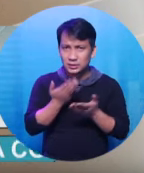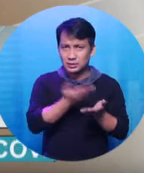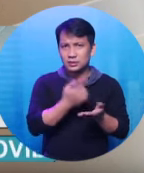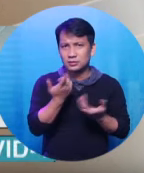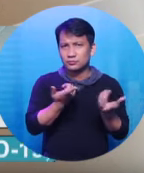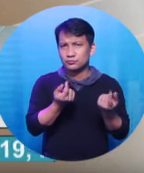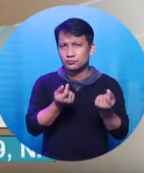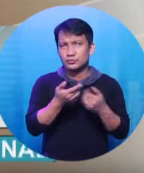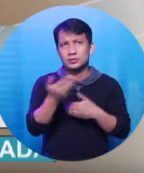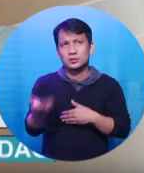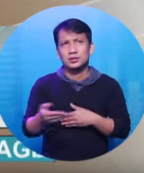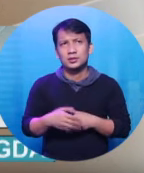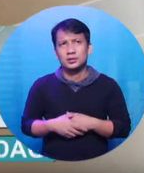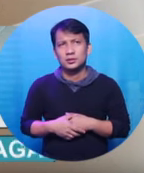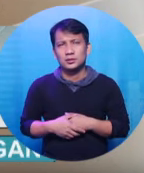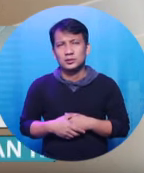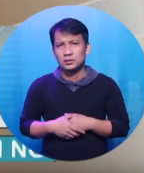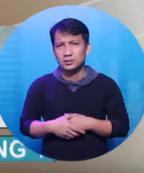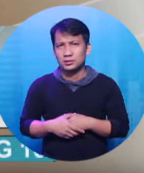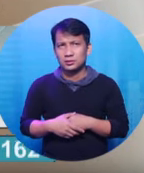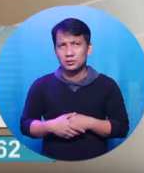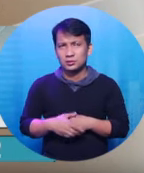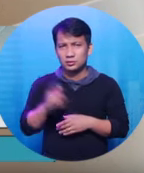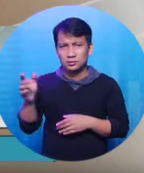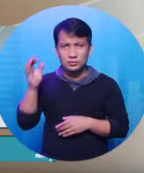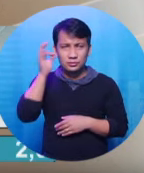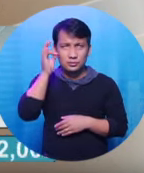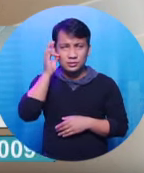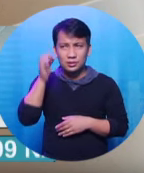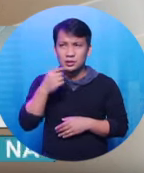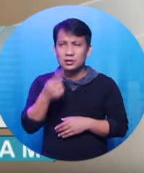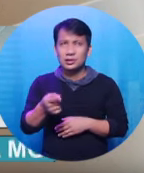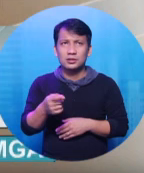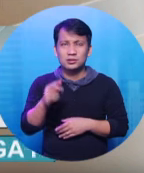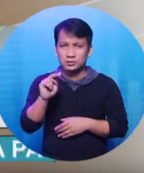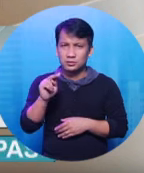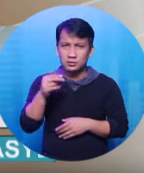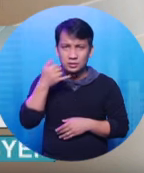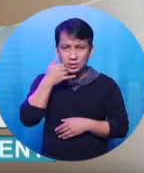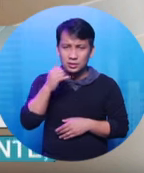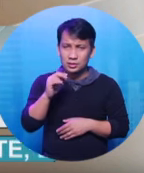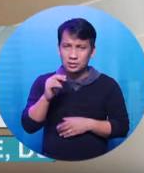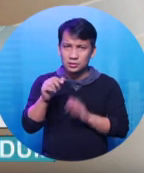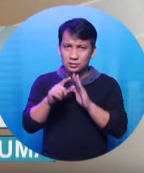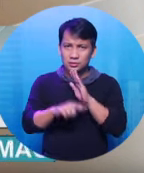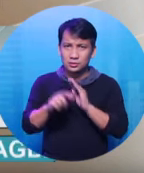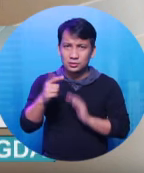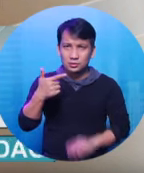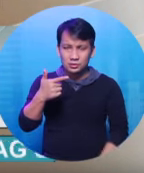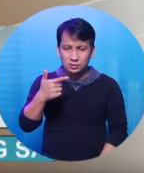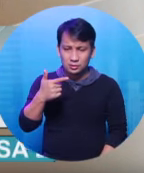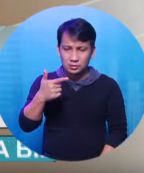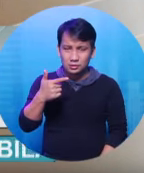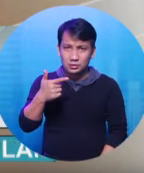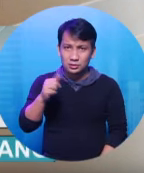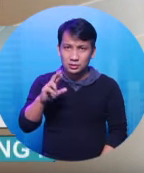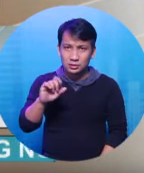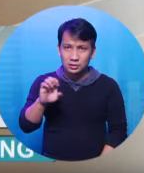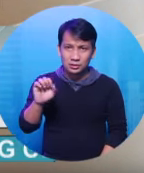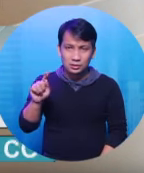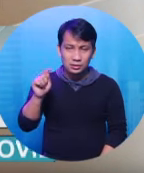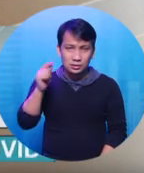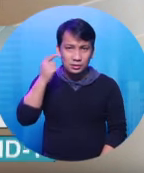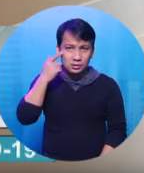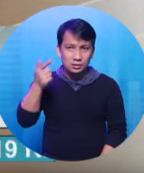kanyang pinanggagawa against you po, Sir Fitz. Nasa ilin telepono si Attorney Garrett Tungol. Attorney Garrett, magandang